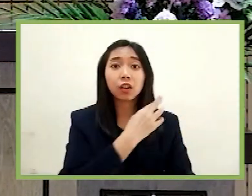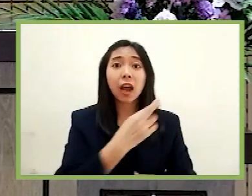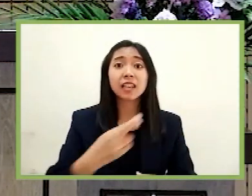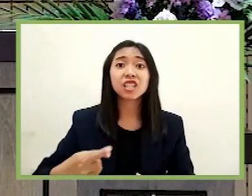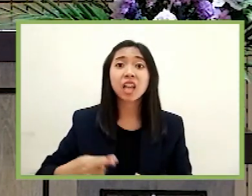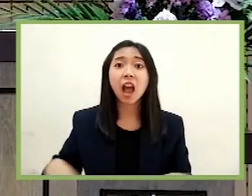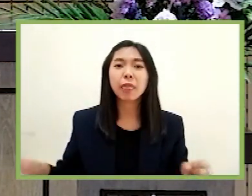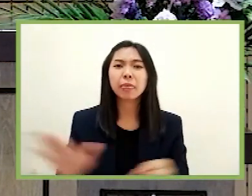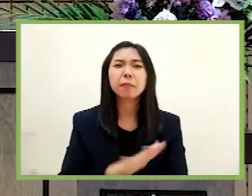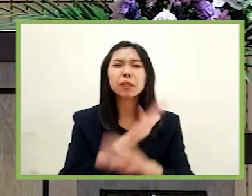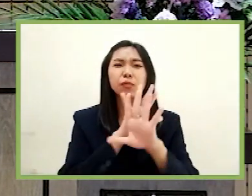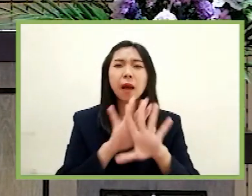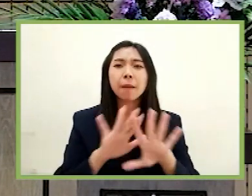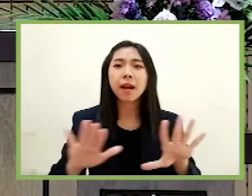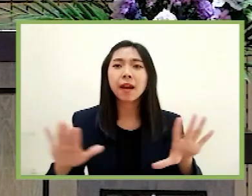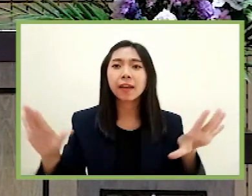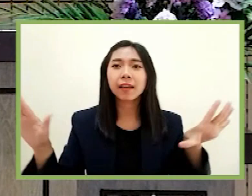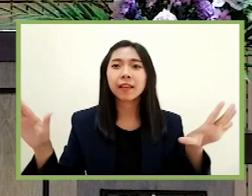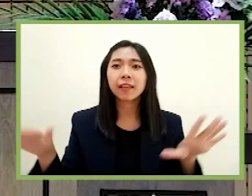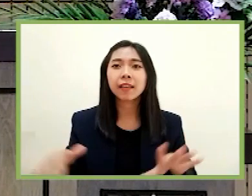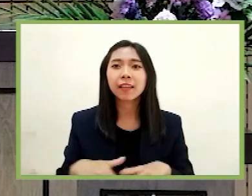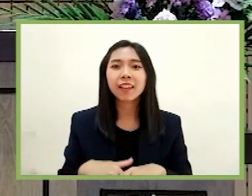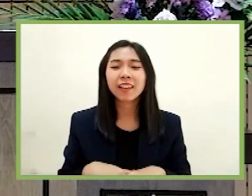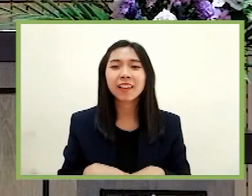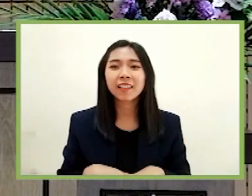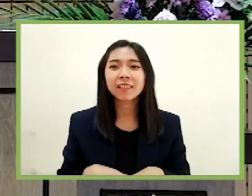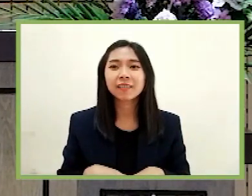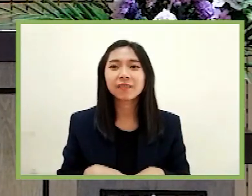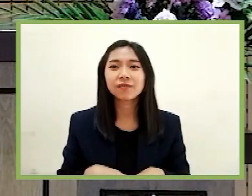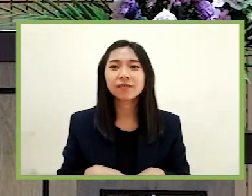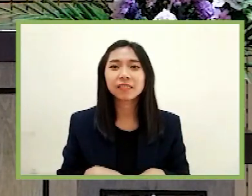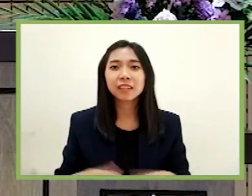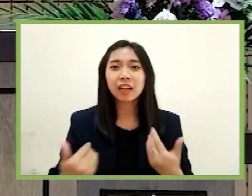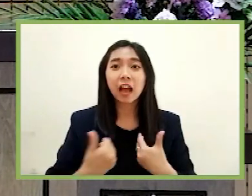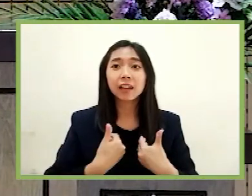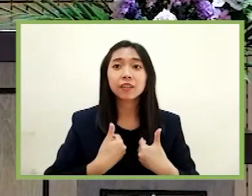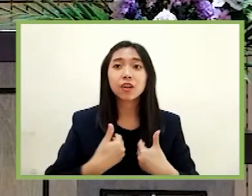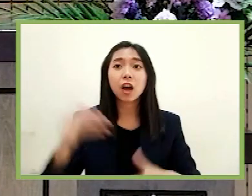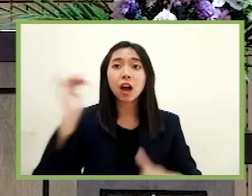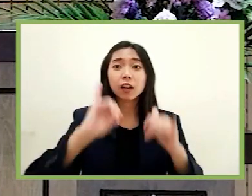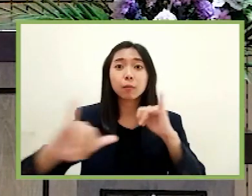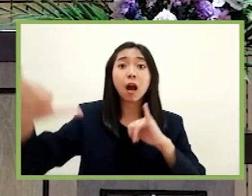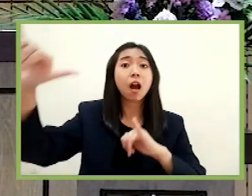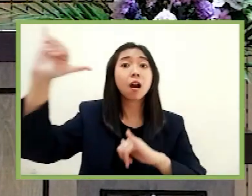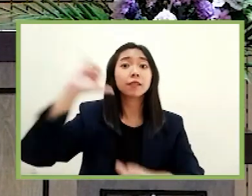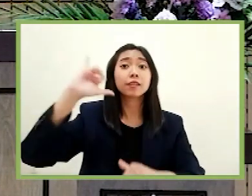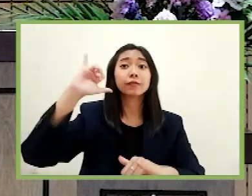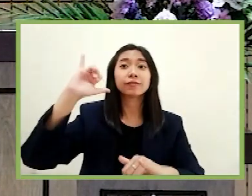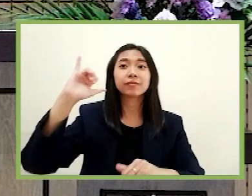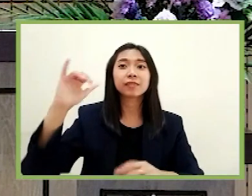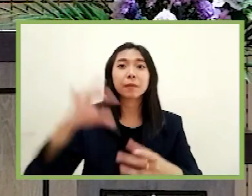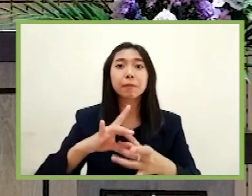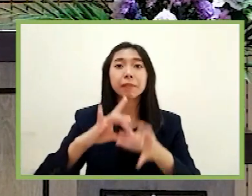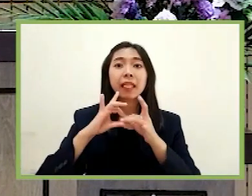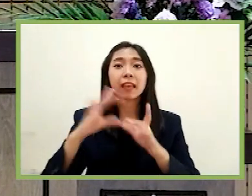penuh damai kalau saya mengatakan ada Keabadian yang eksklusif hanya milik mereka